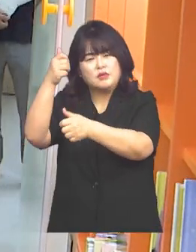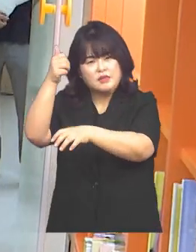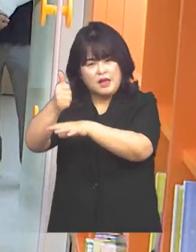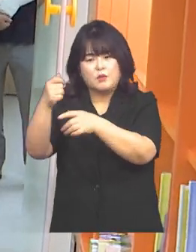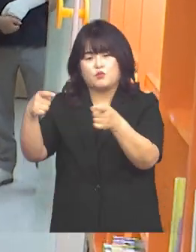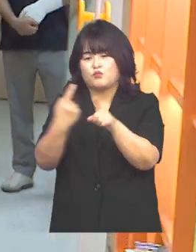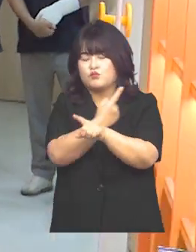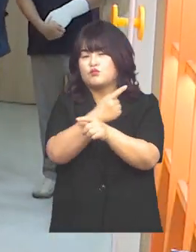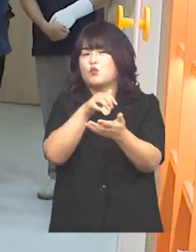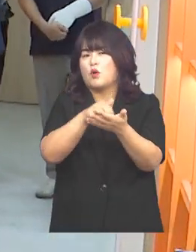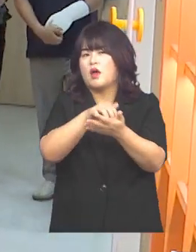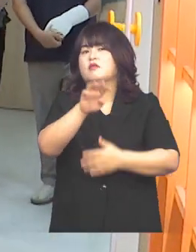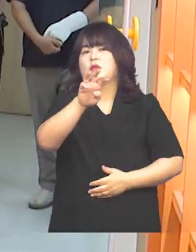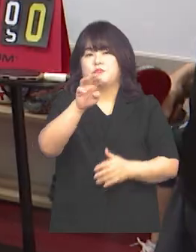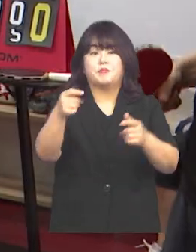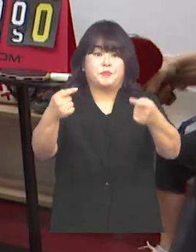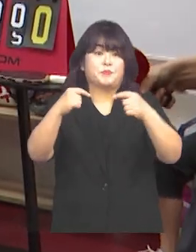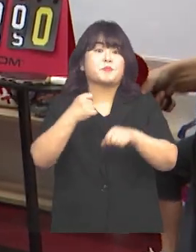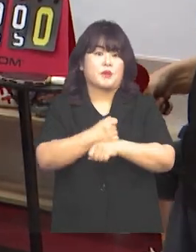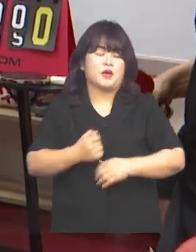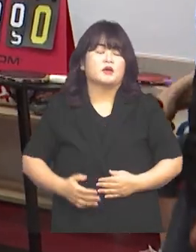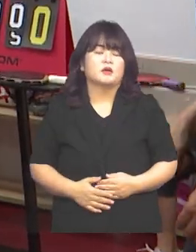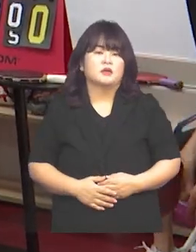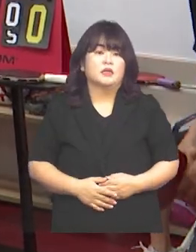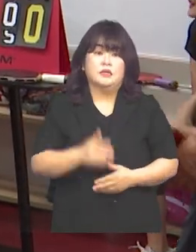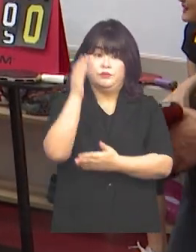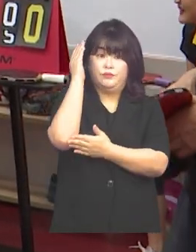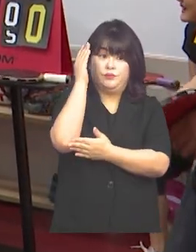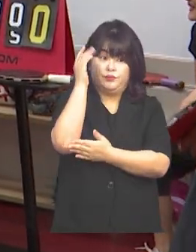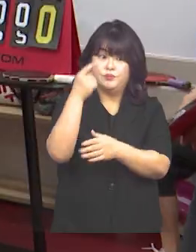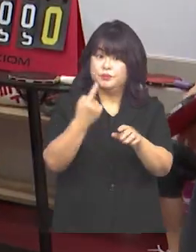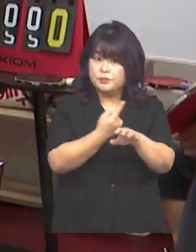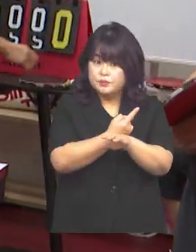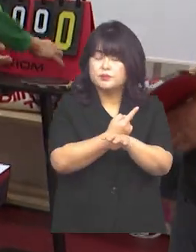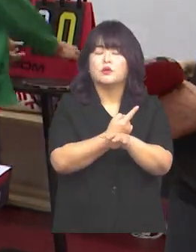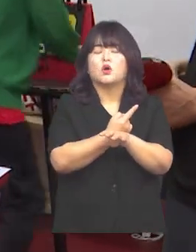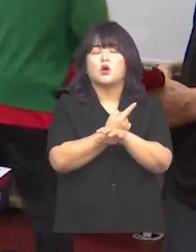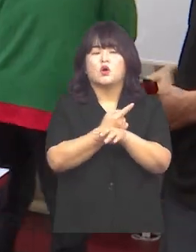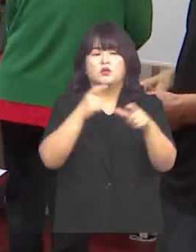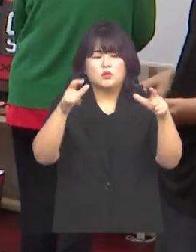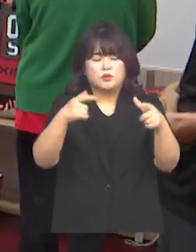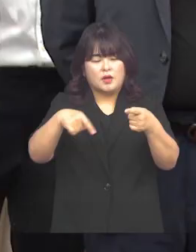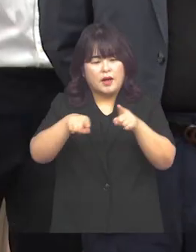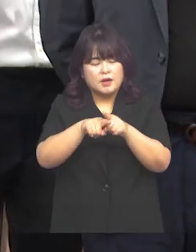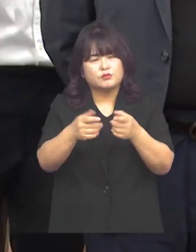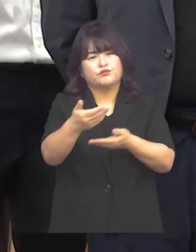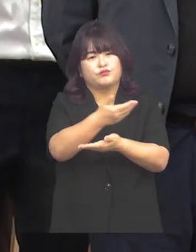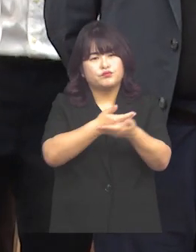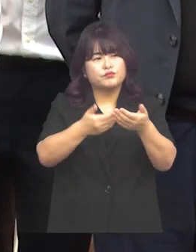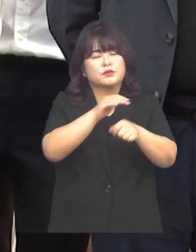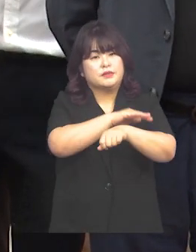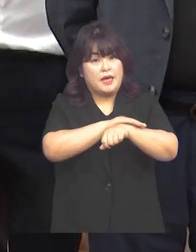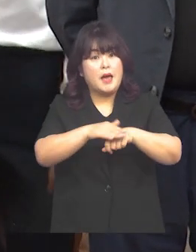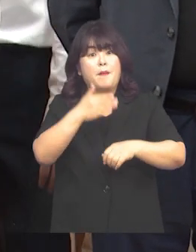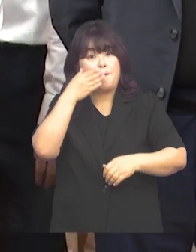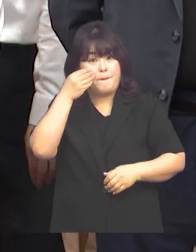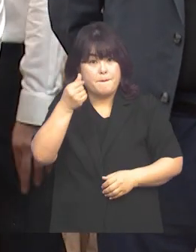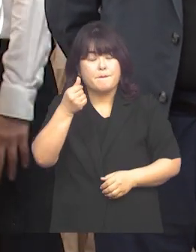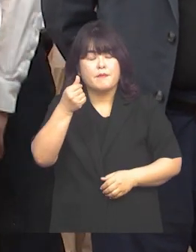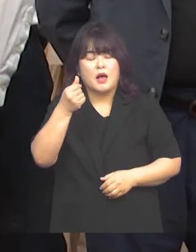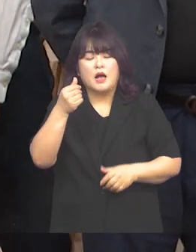30여 명이 참석했습니다. 이상일 시장은 인사말을 통해 이곳에서 주민들 간 교류와 소통이 잘